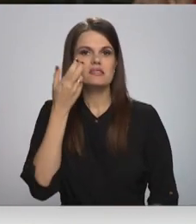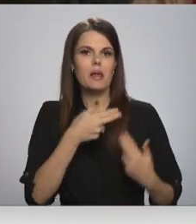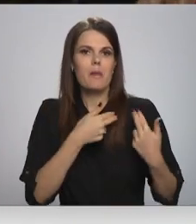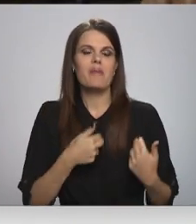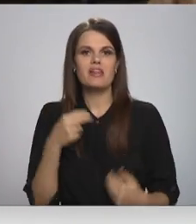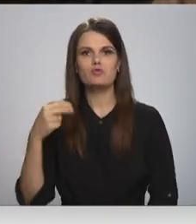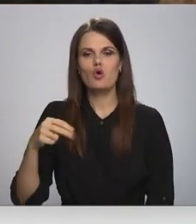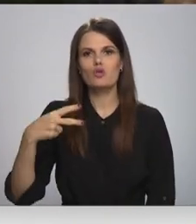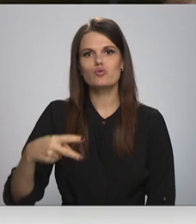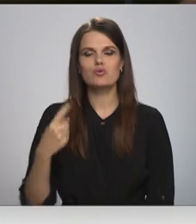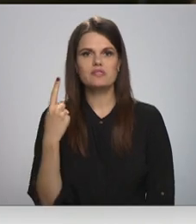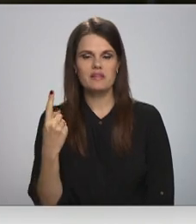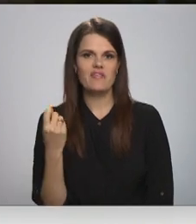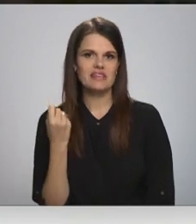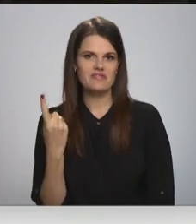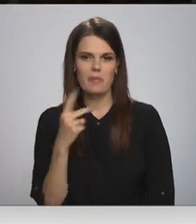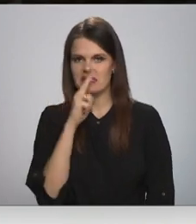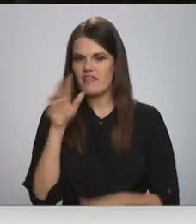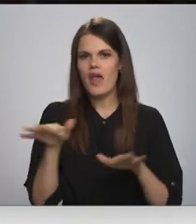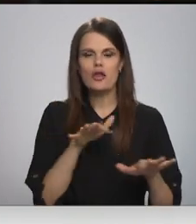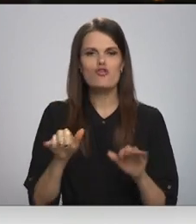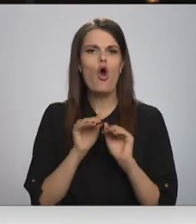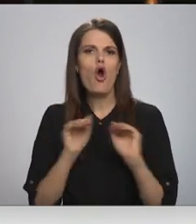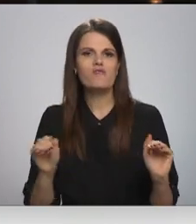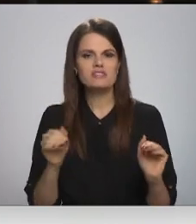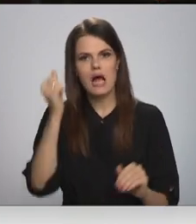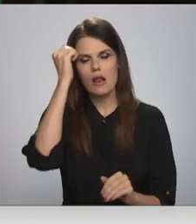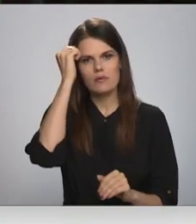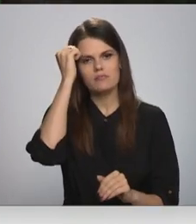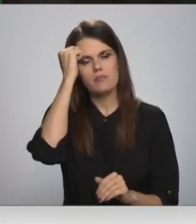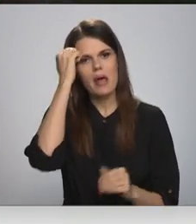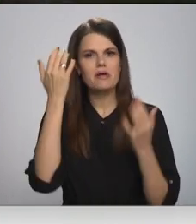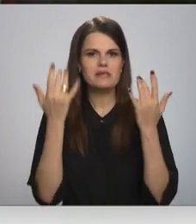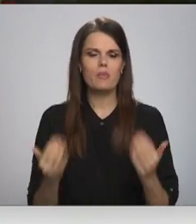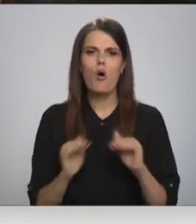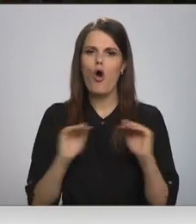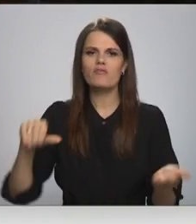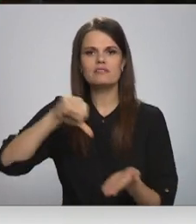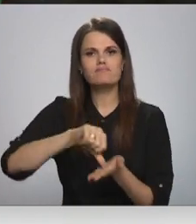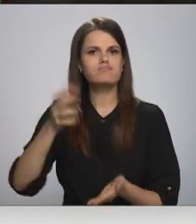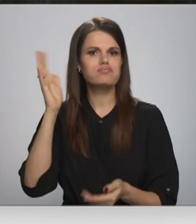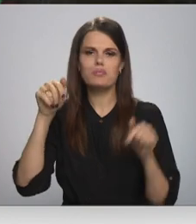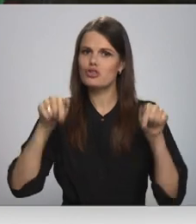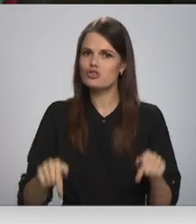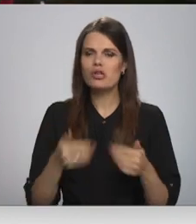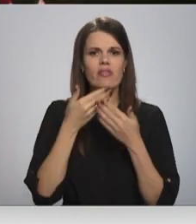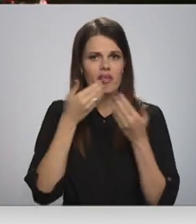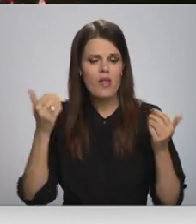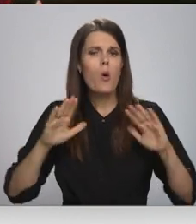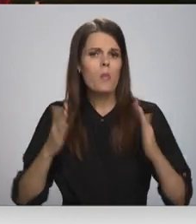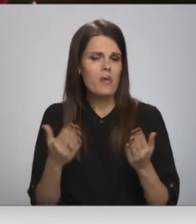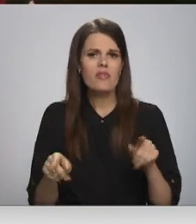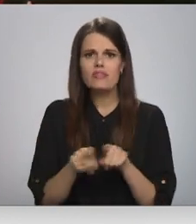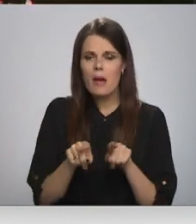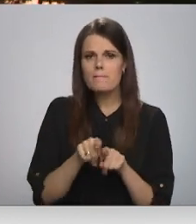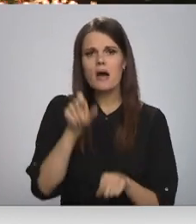Zolitūde 21.11 nerīko oficiālu atceres pasākumu un nekādu oficiālu runu šeit nav. Cilvēki vienalga ir